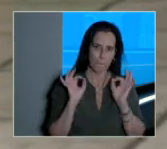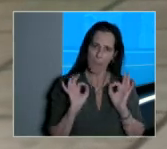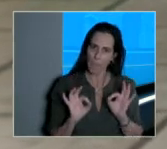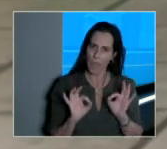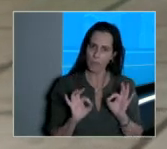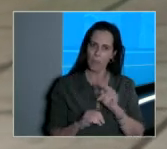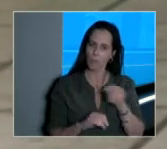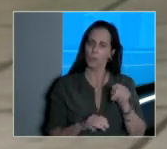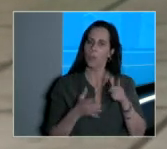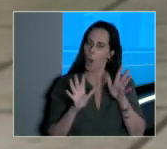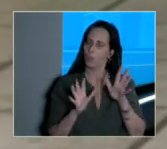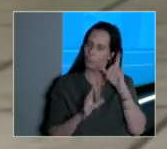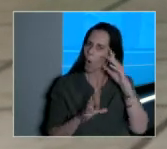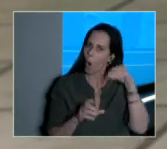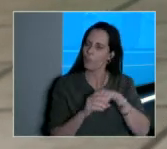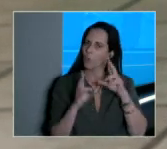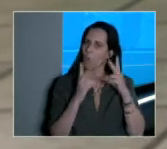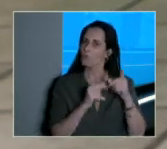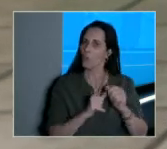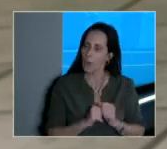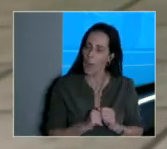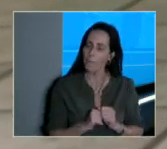באמת, בנושא הזה מאוד מעורבים, מאוד אכפתיים.